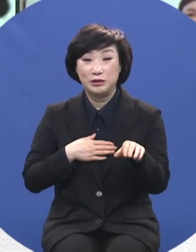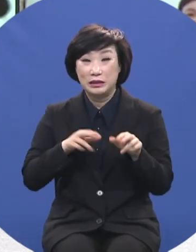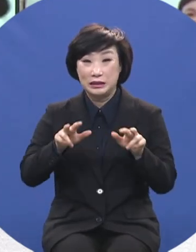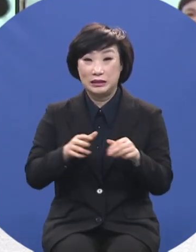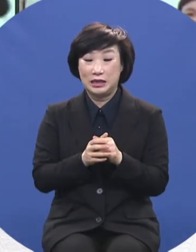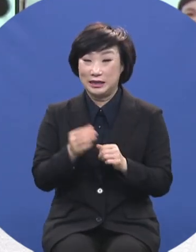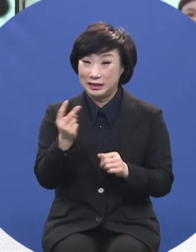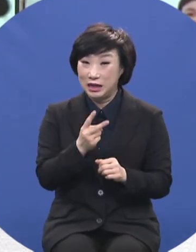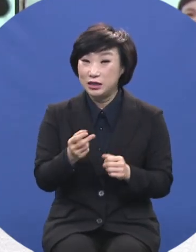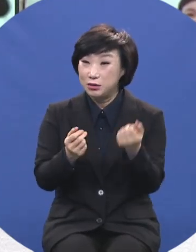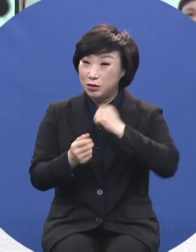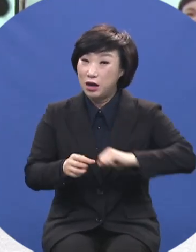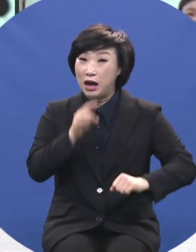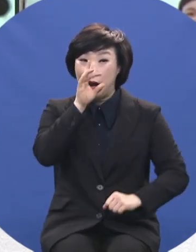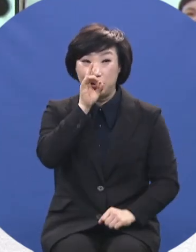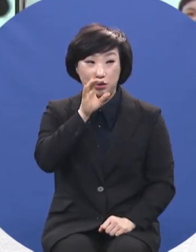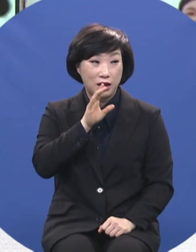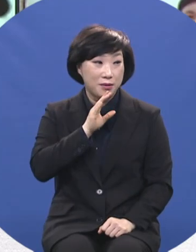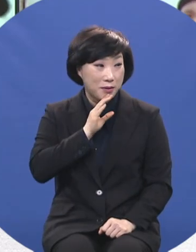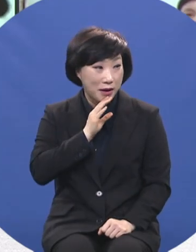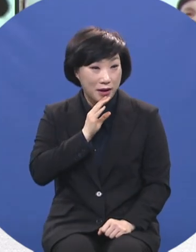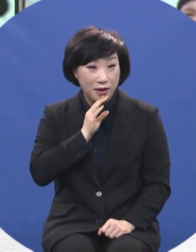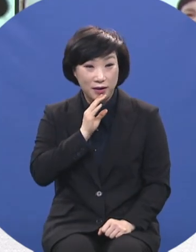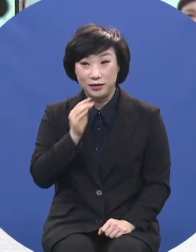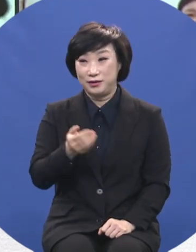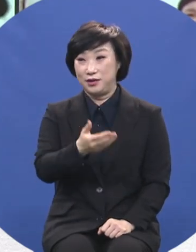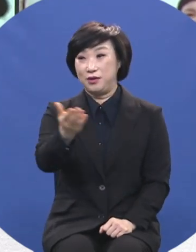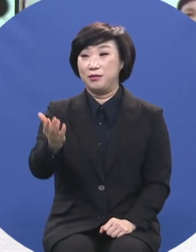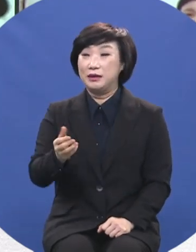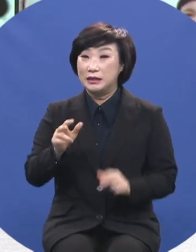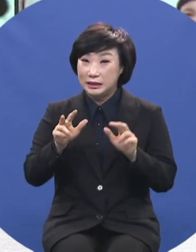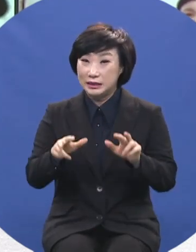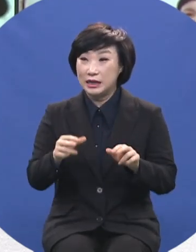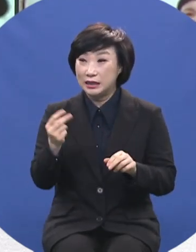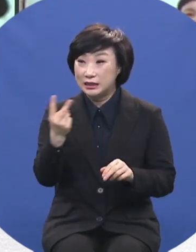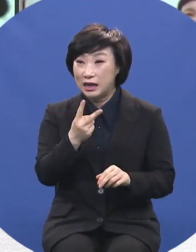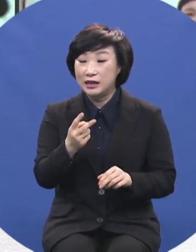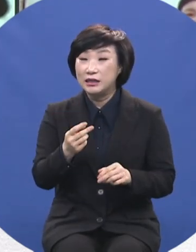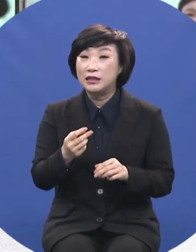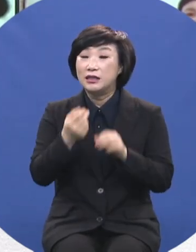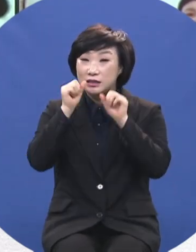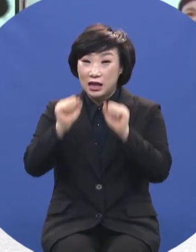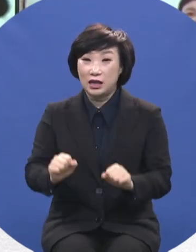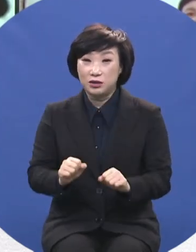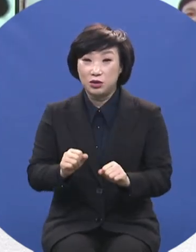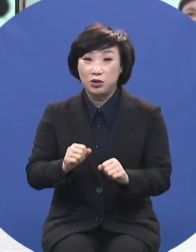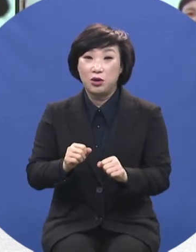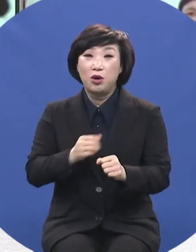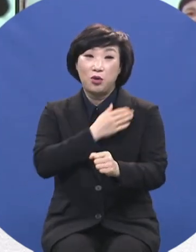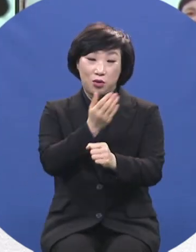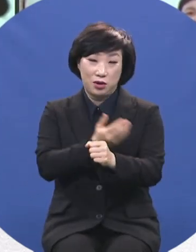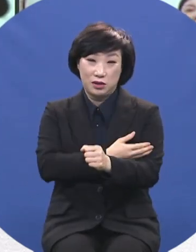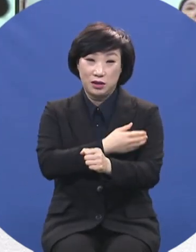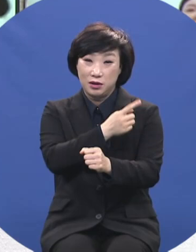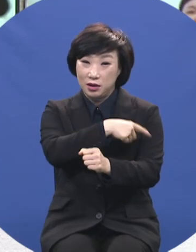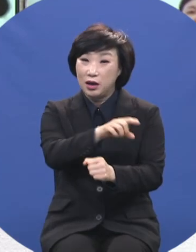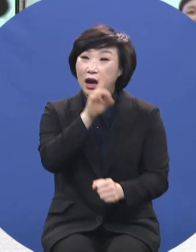이제는 다시는 불순종하면 안 되잖아. 이제는 다시는 생존권이 박탈되면 안 되지 않느냐 이